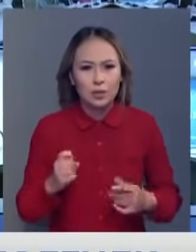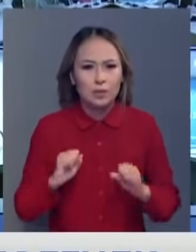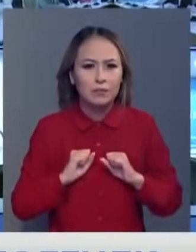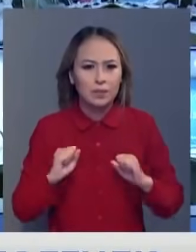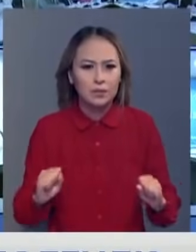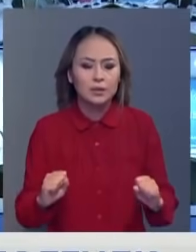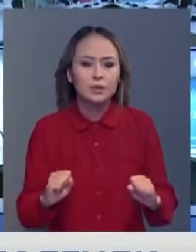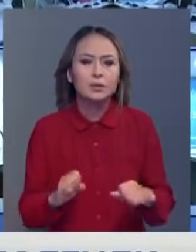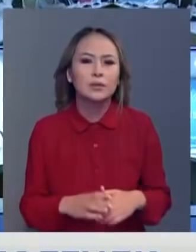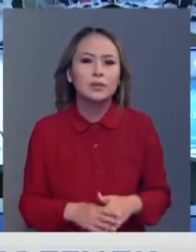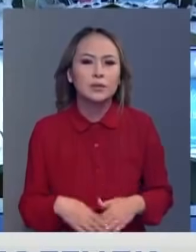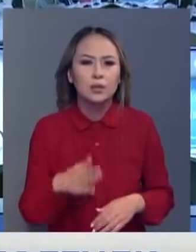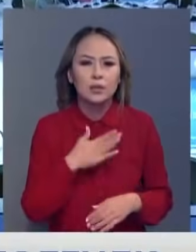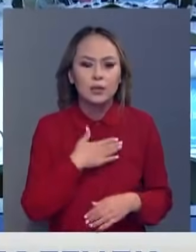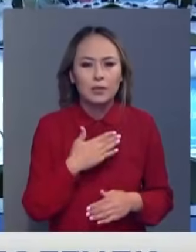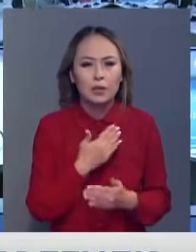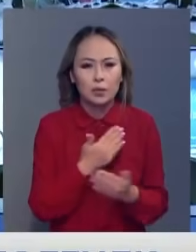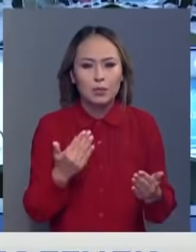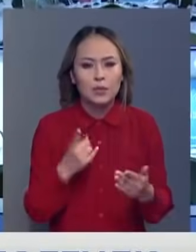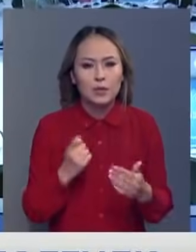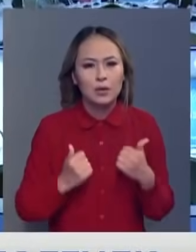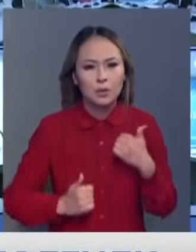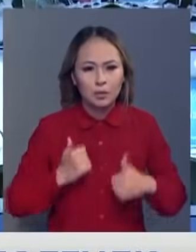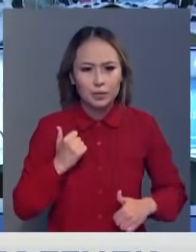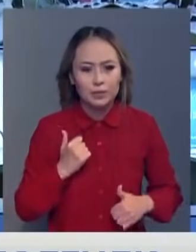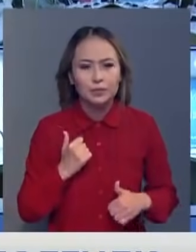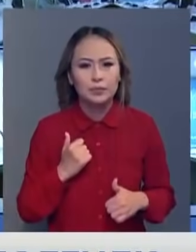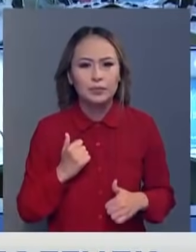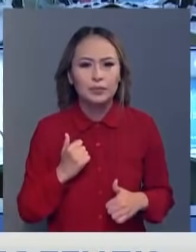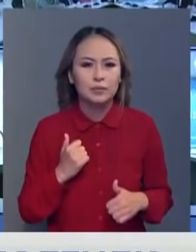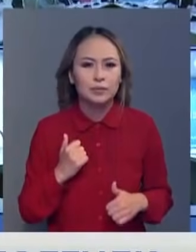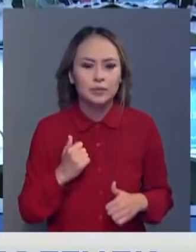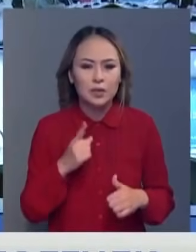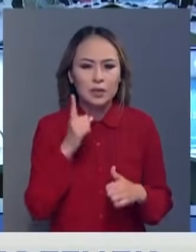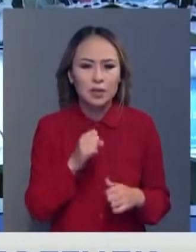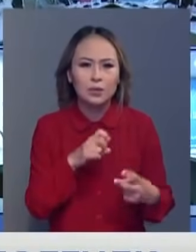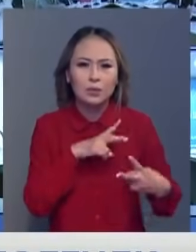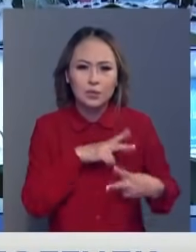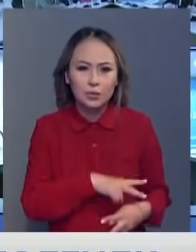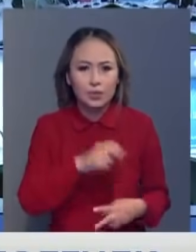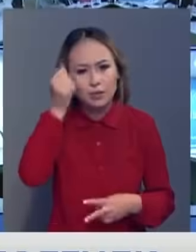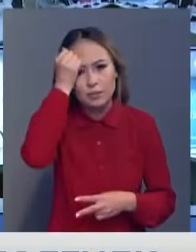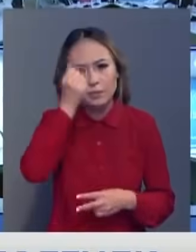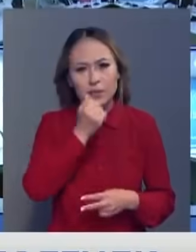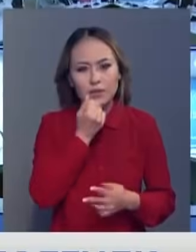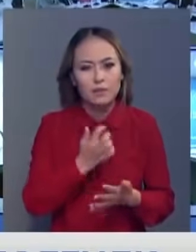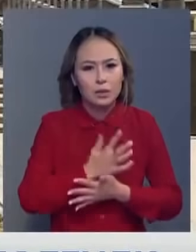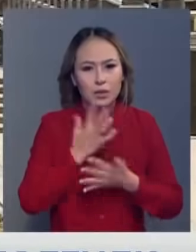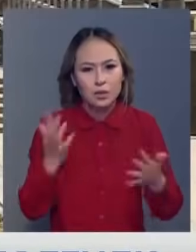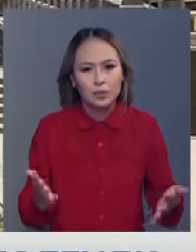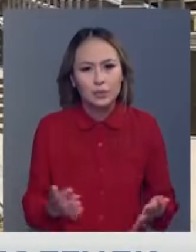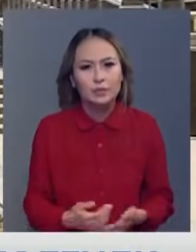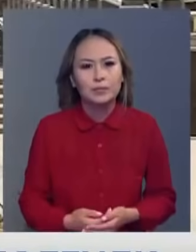болады. Біз өздеріңізді мақтан тұтамыз. Қажырлы еңбектеріңіз үшін ризашылығымды